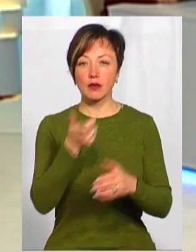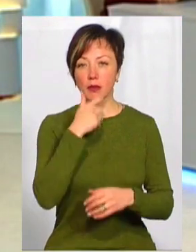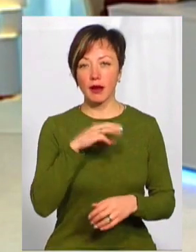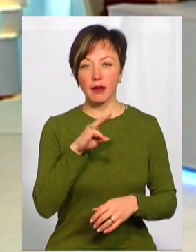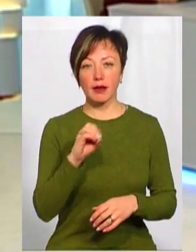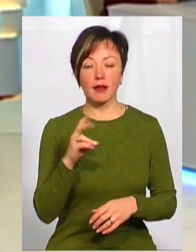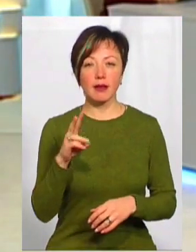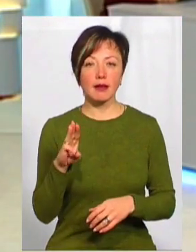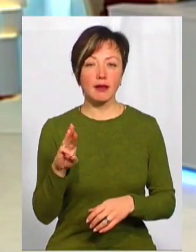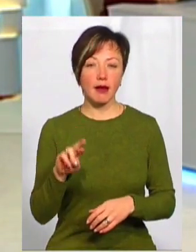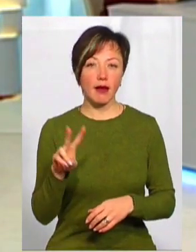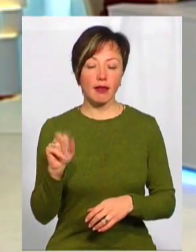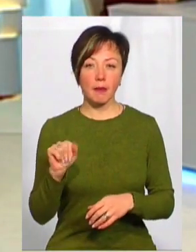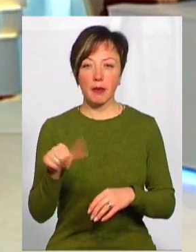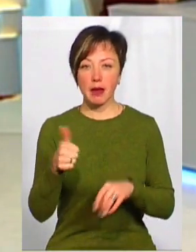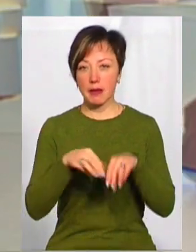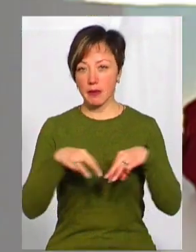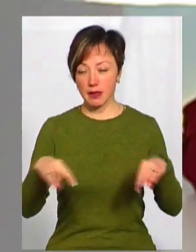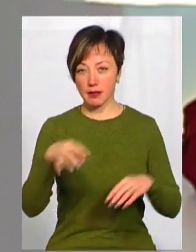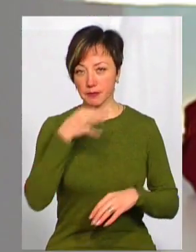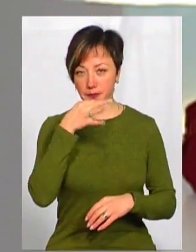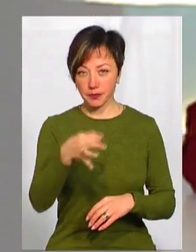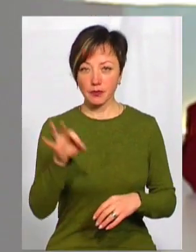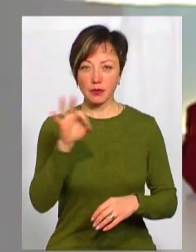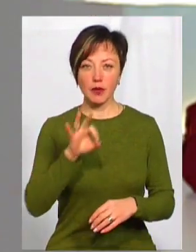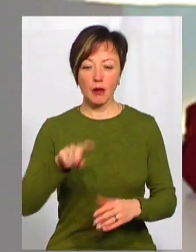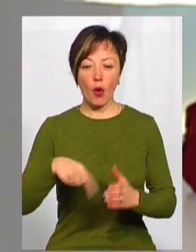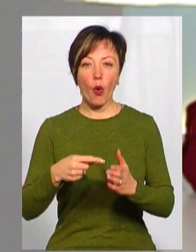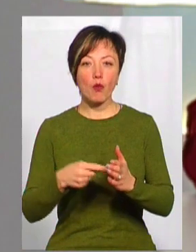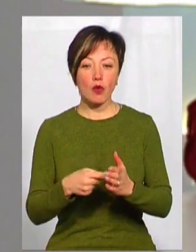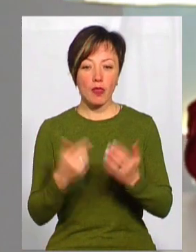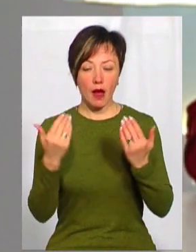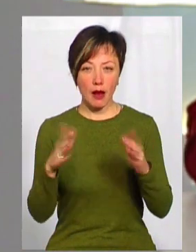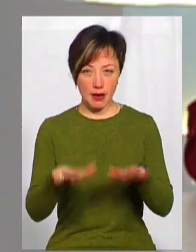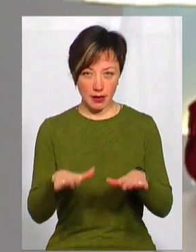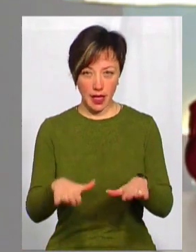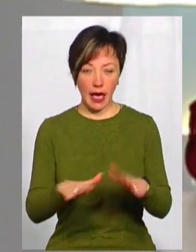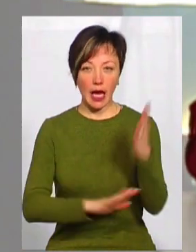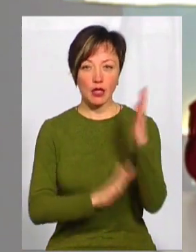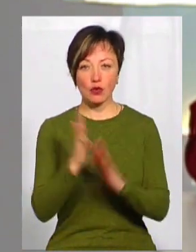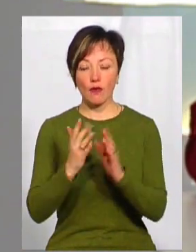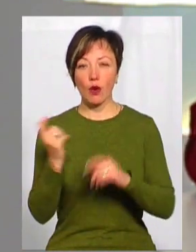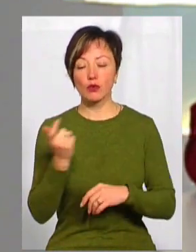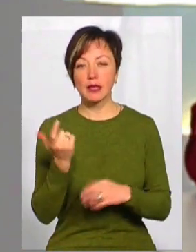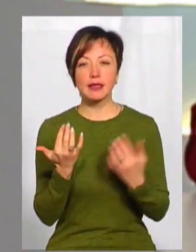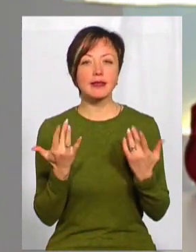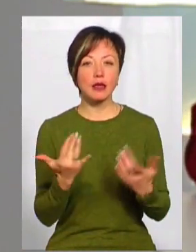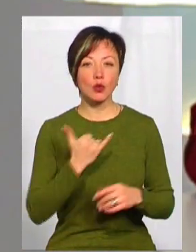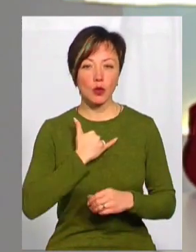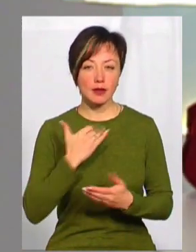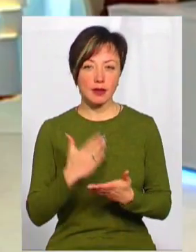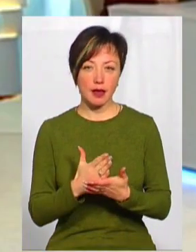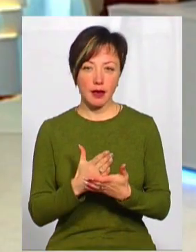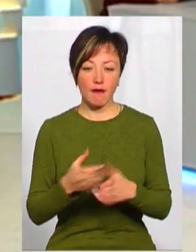Тетяно. Прем'єр-міністр говорив про комунальні лісові господарства. Скільки їх у